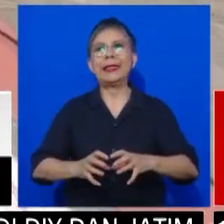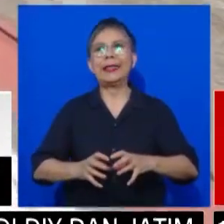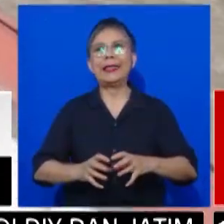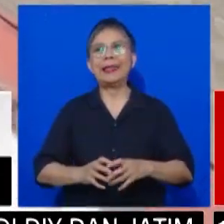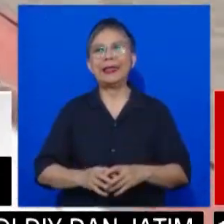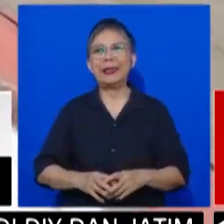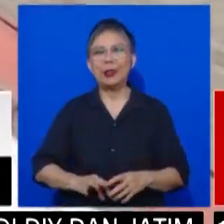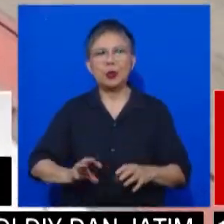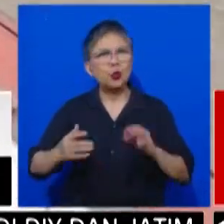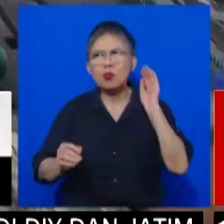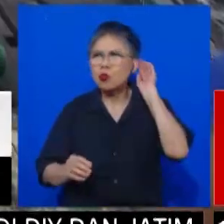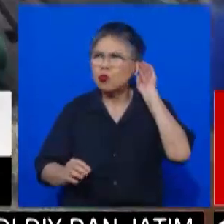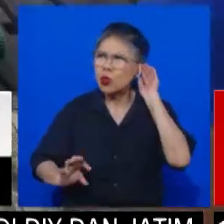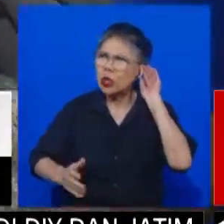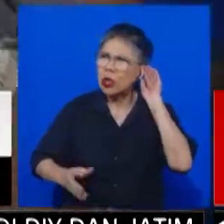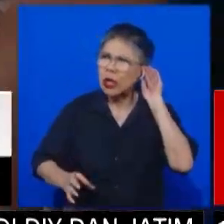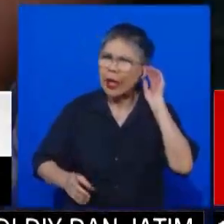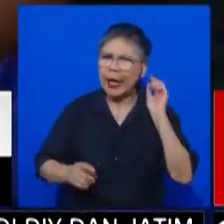menyebutnya sebagai perahu ketek.